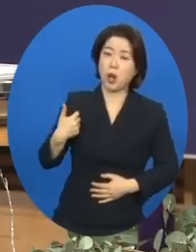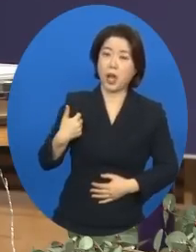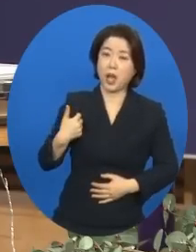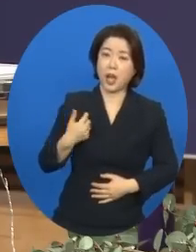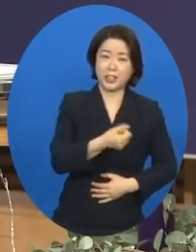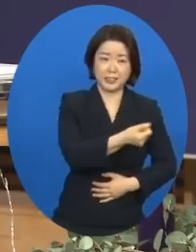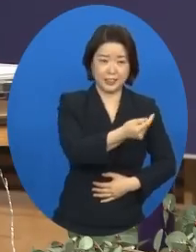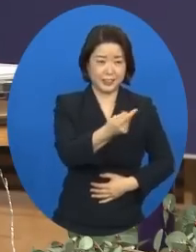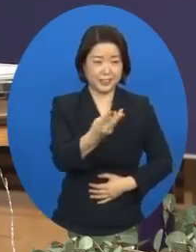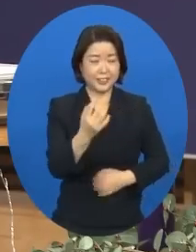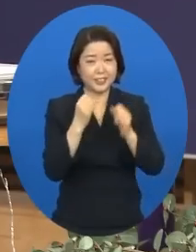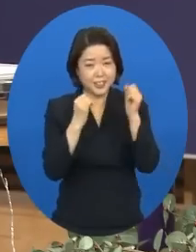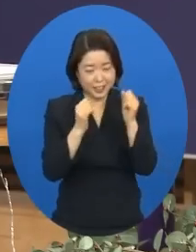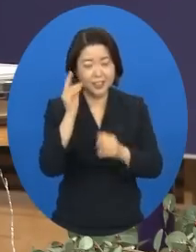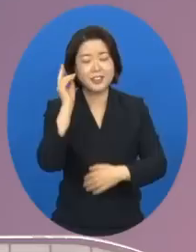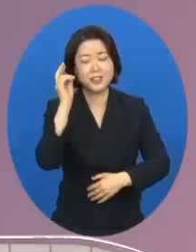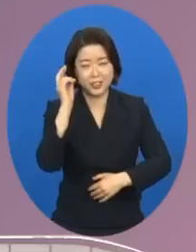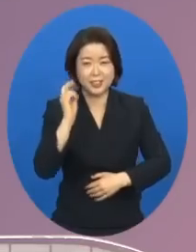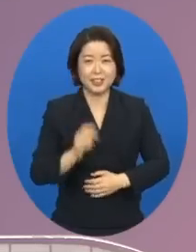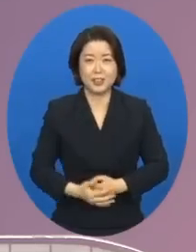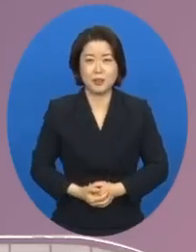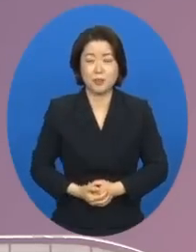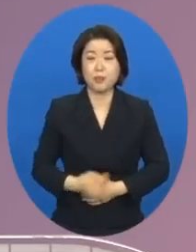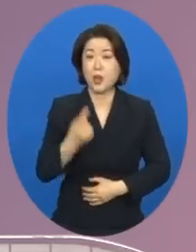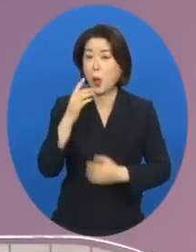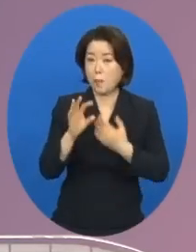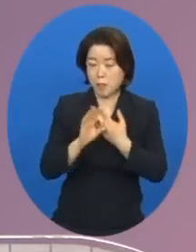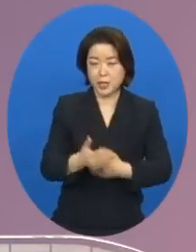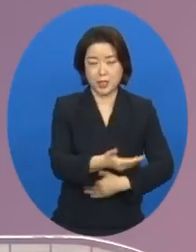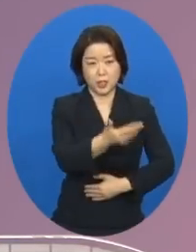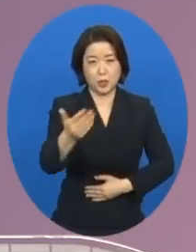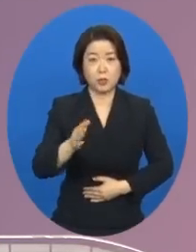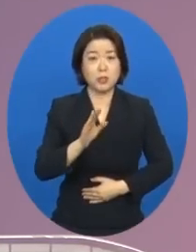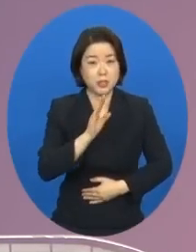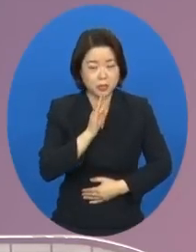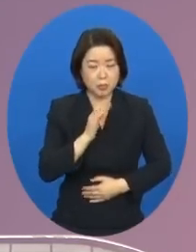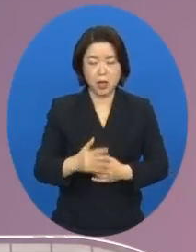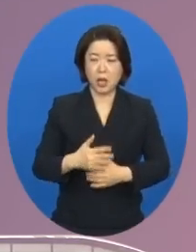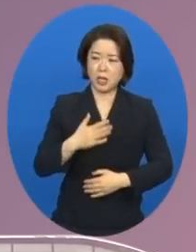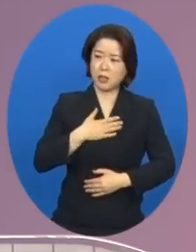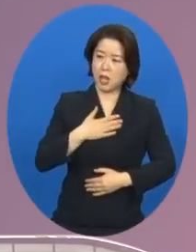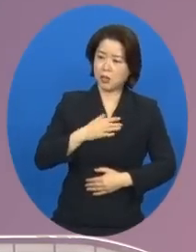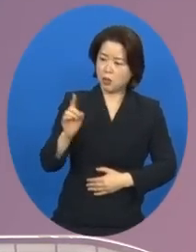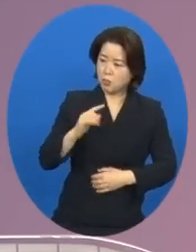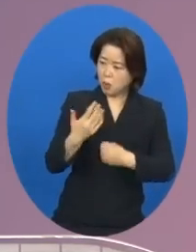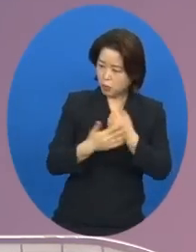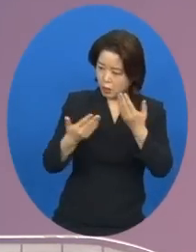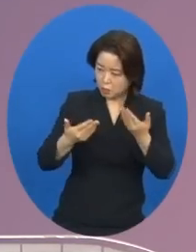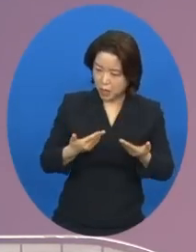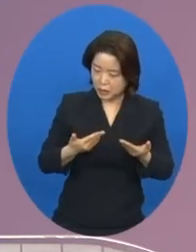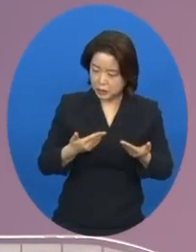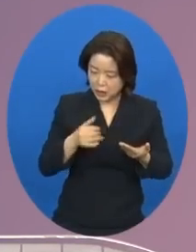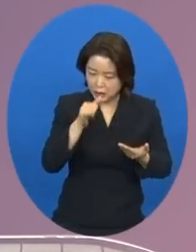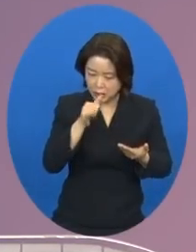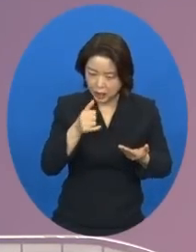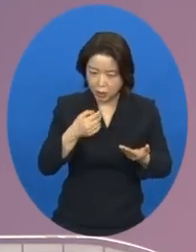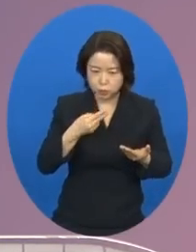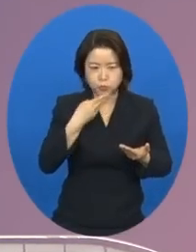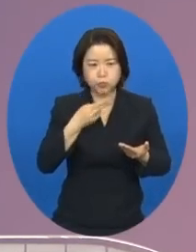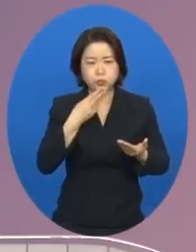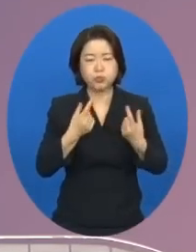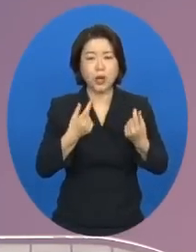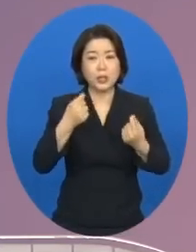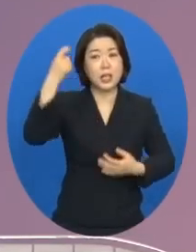혹 있을지 모르겠습니다. 만약에 여러분이 정말 나는 무슨 은혜를 받은 게 없는 것 같아,